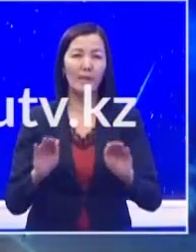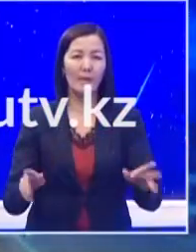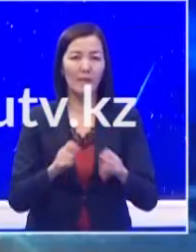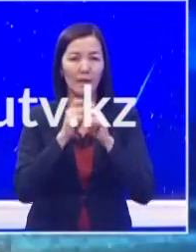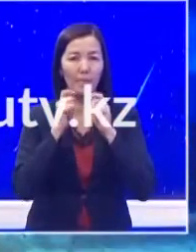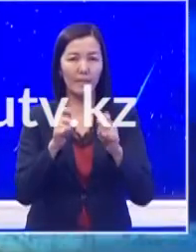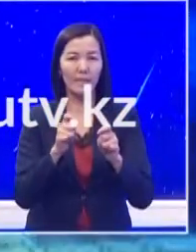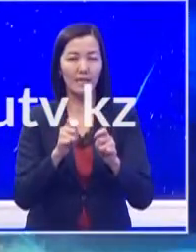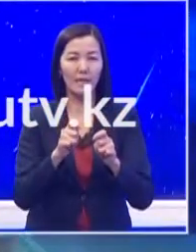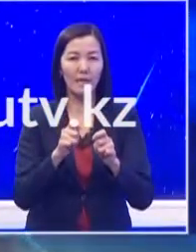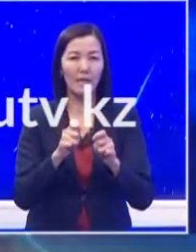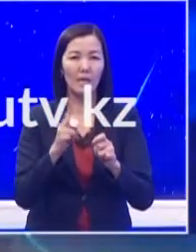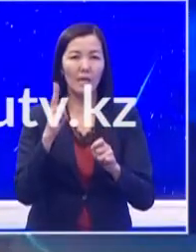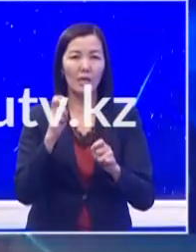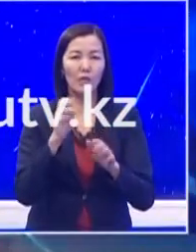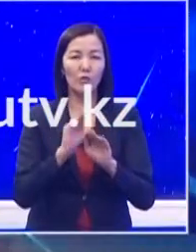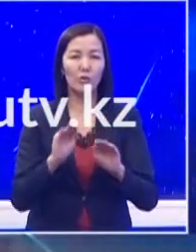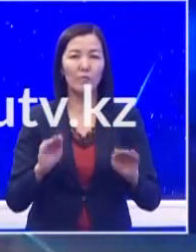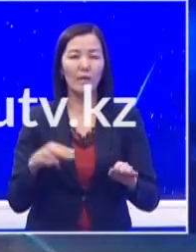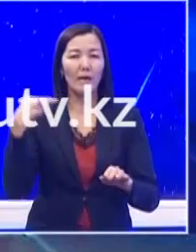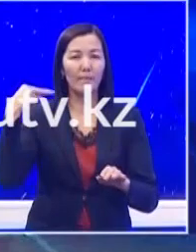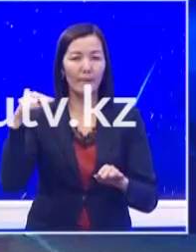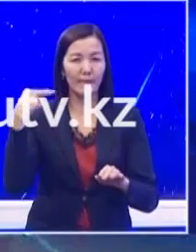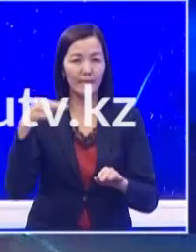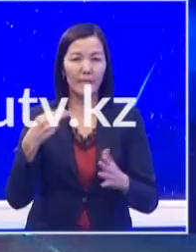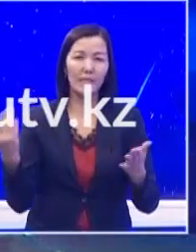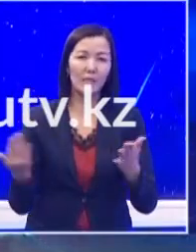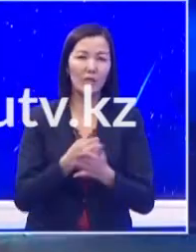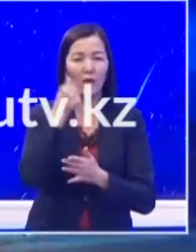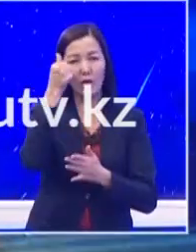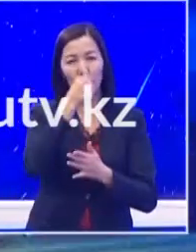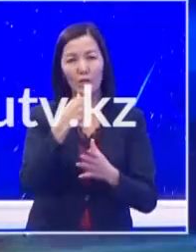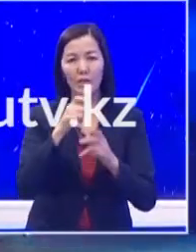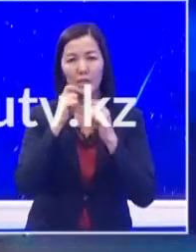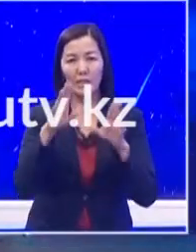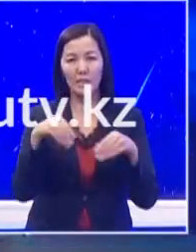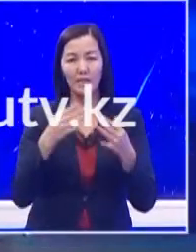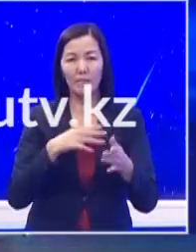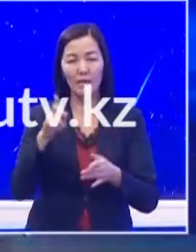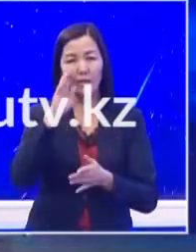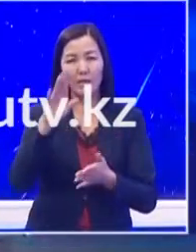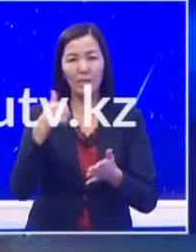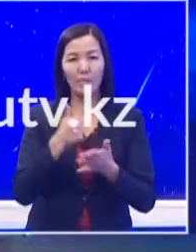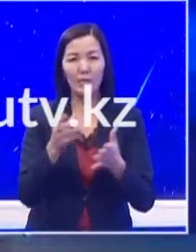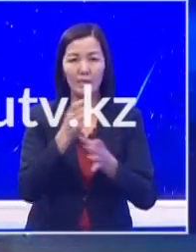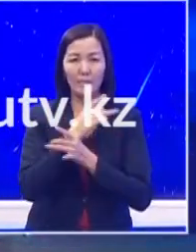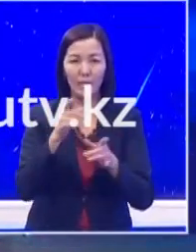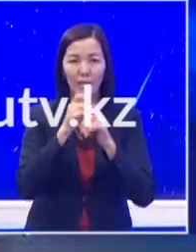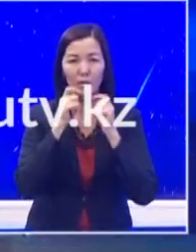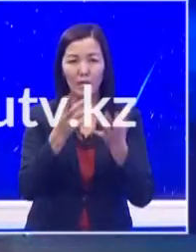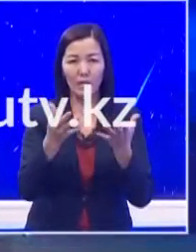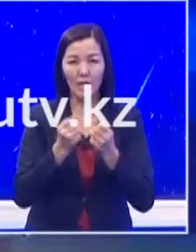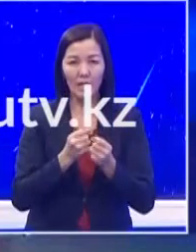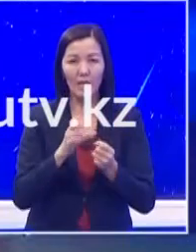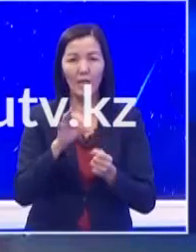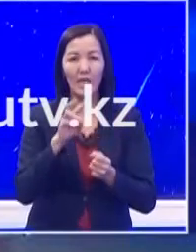Балаларға базарлық, жетісулық 200 балаға президент атынан жаңа жылдық сыйлықтар табысталды. Мемлекет басшысының мерекелік тартуына ие